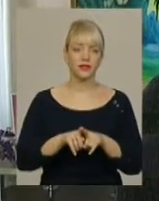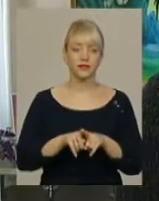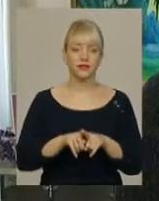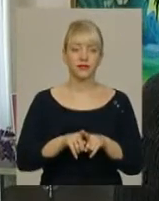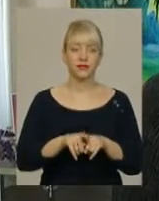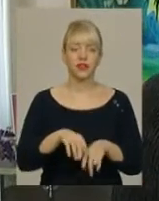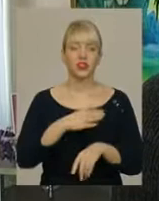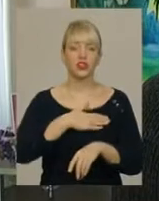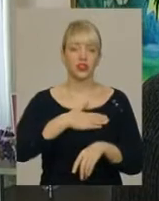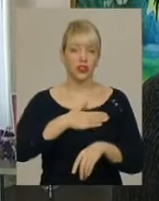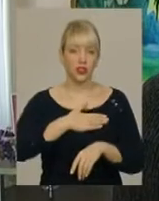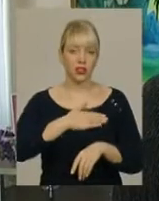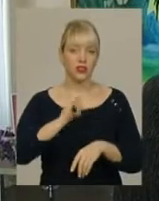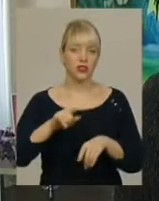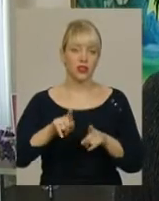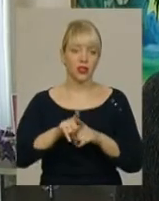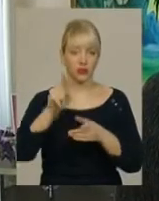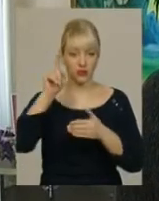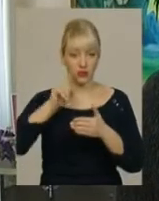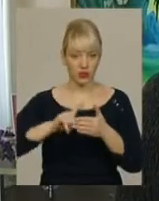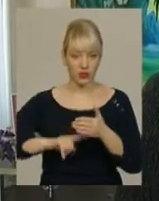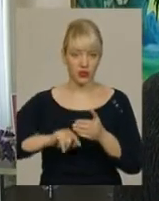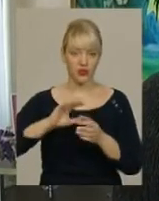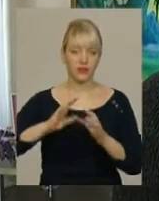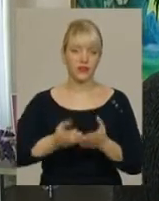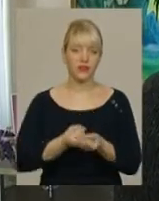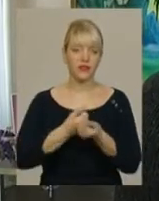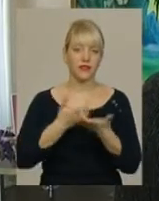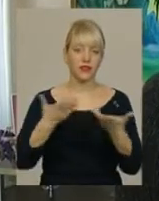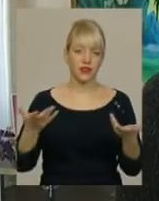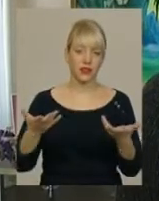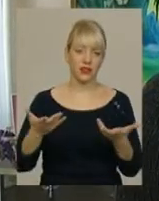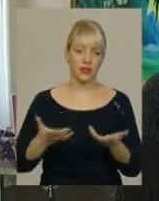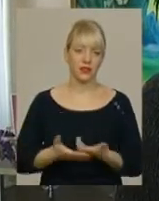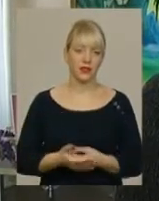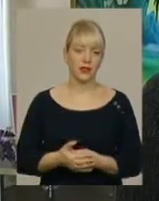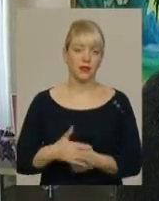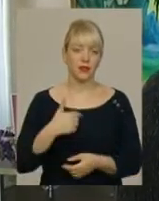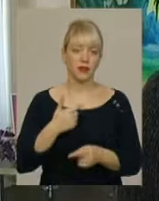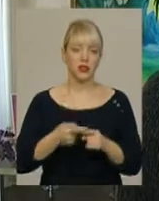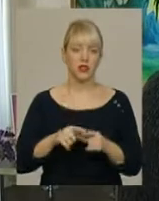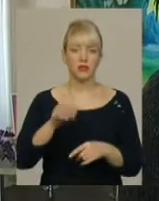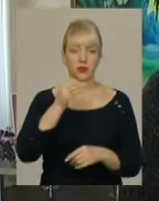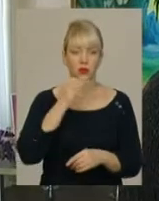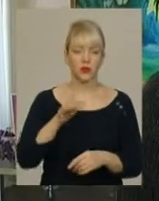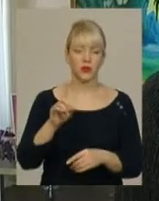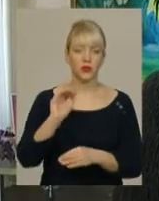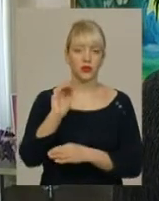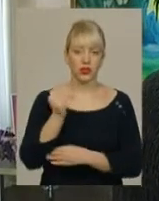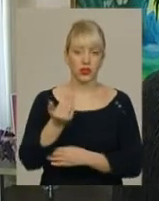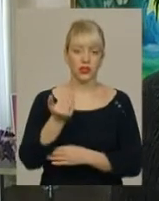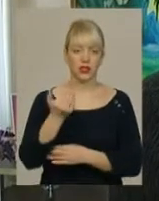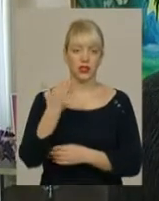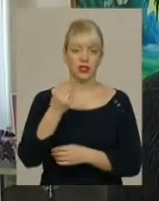такої щирості і такої віри в світле. От мені це подобається, що дитина, ще